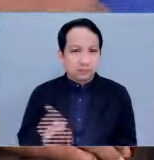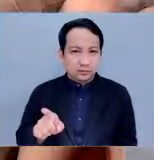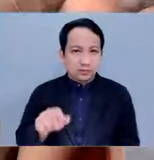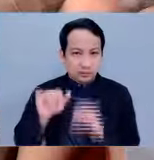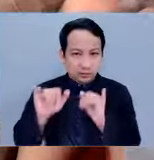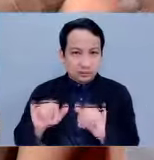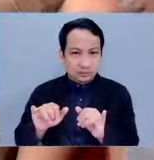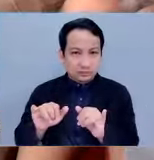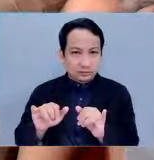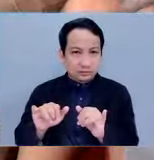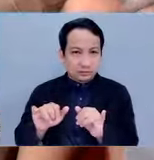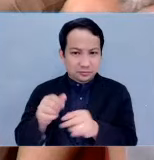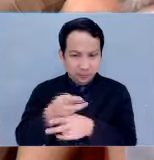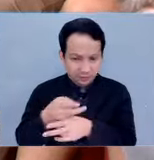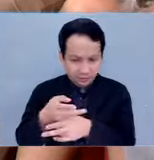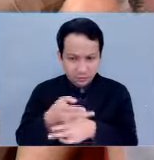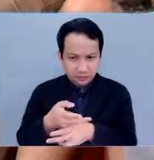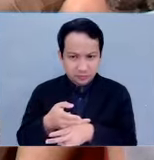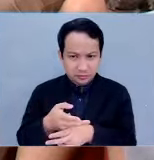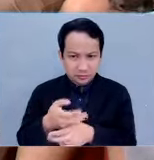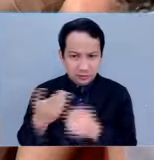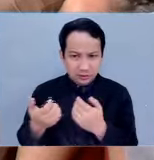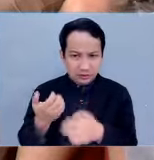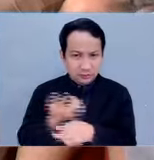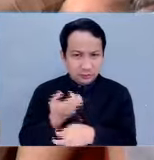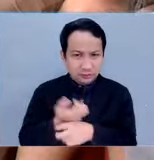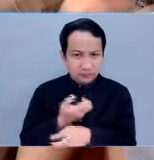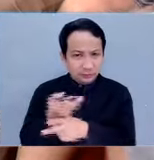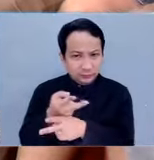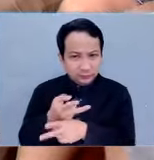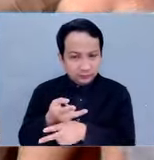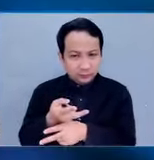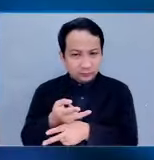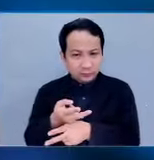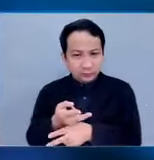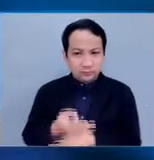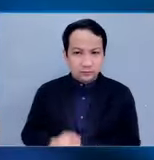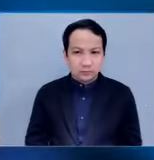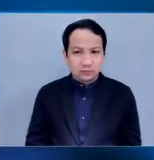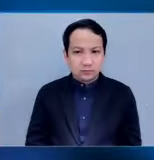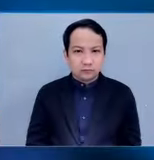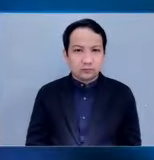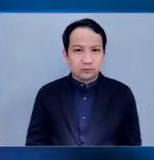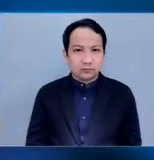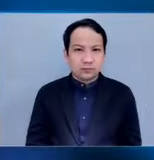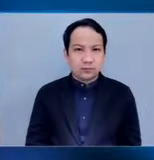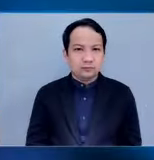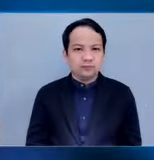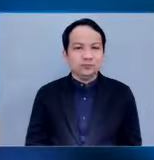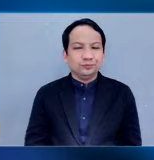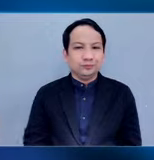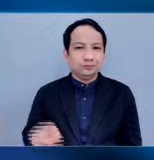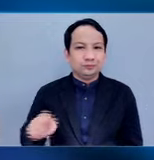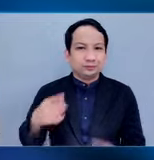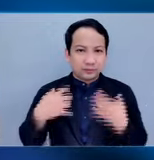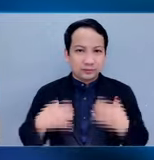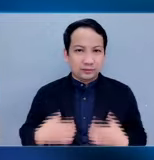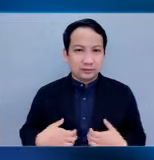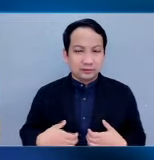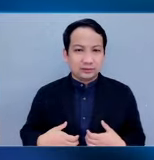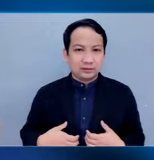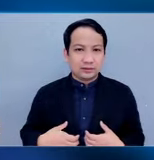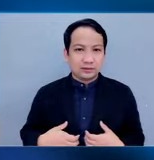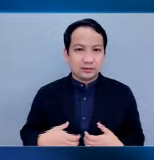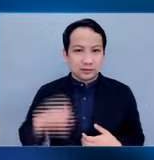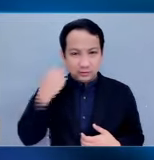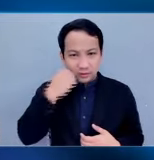Kasi syempre, ma-fur yan. Alam mo, pag dumarating dito si Q, si Justin, ay, puro ano siya, balahibo. Oo, every day